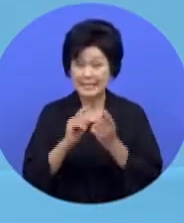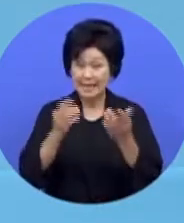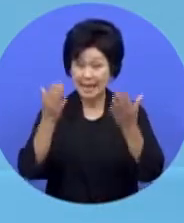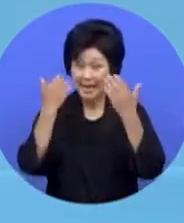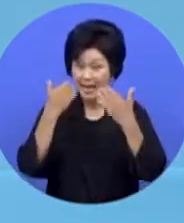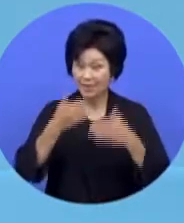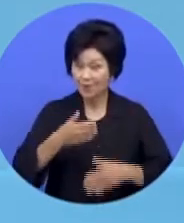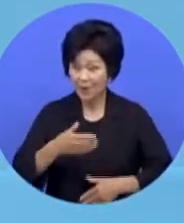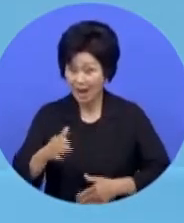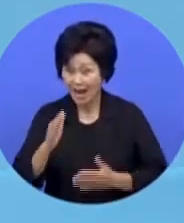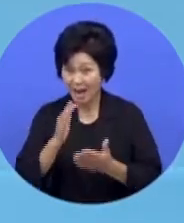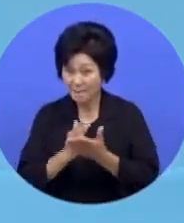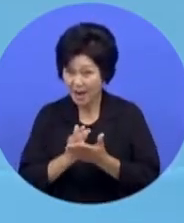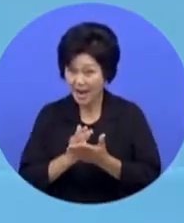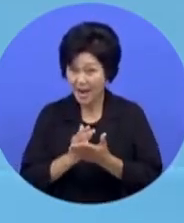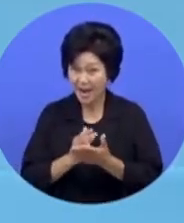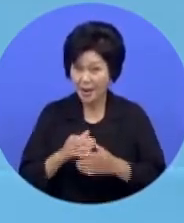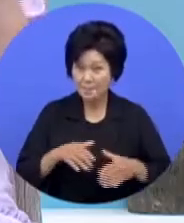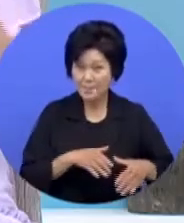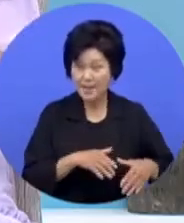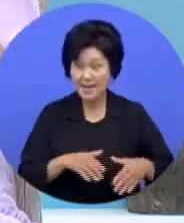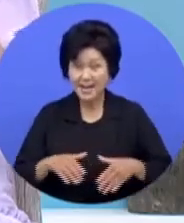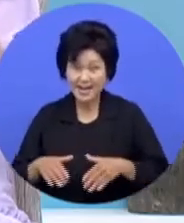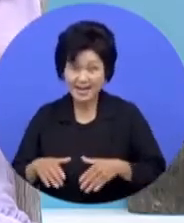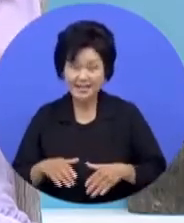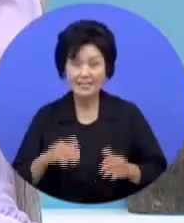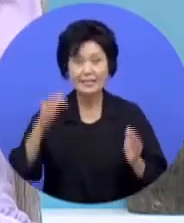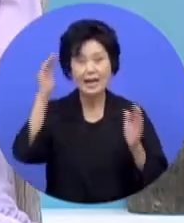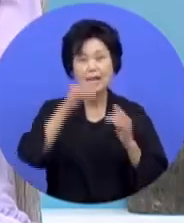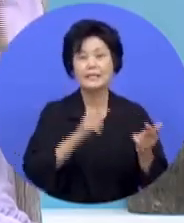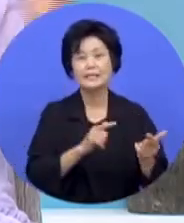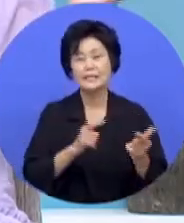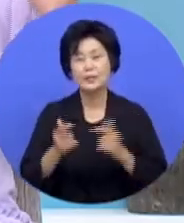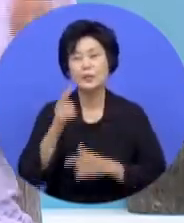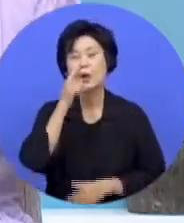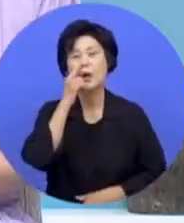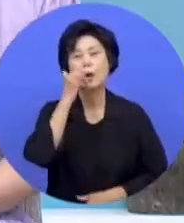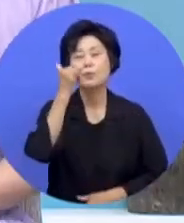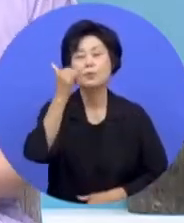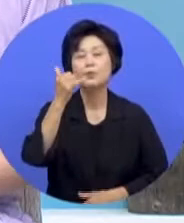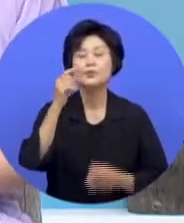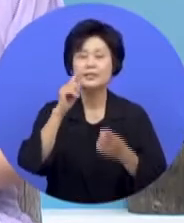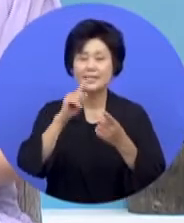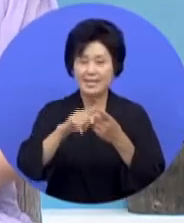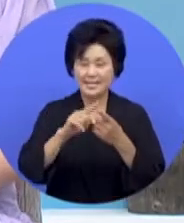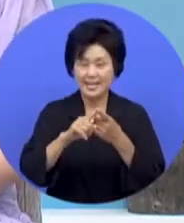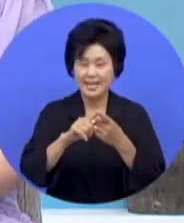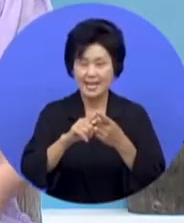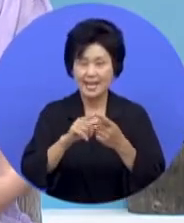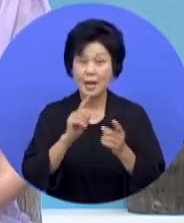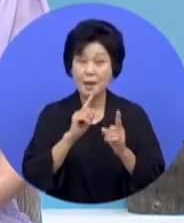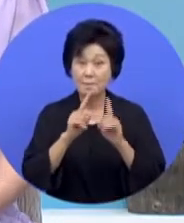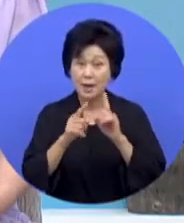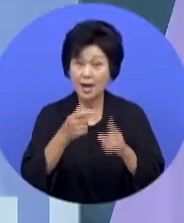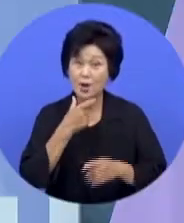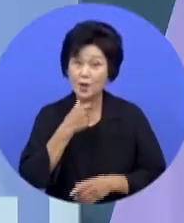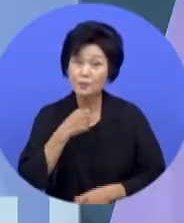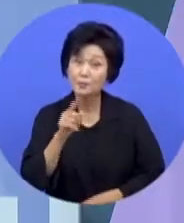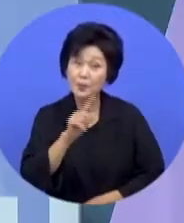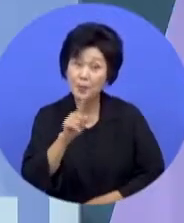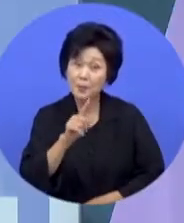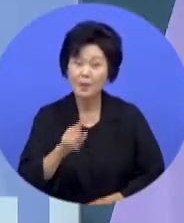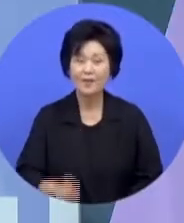친구들. 부모님들도 있을 거예요. 이 기독학교를 오는 거에 대해서 어떤 얘기를 해주고 싶어요? 아 근데 솔직히 저는